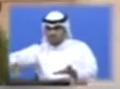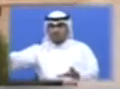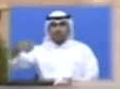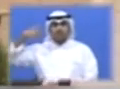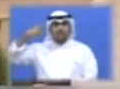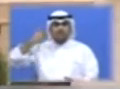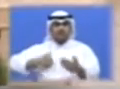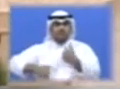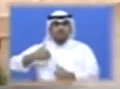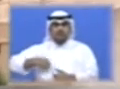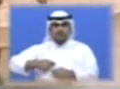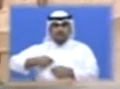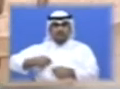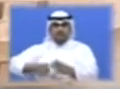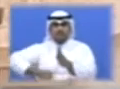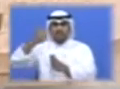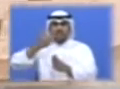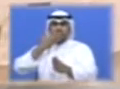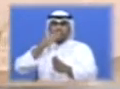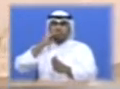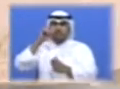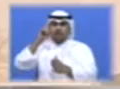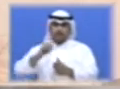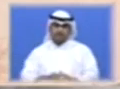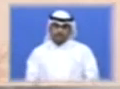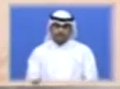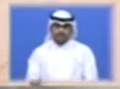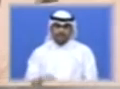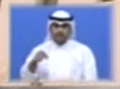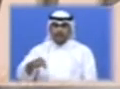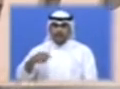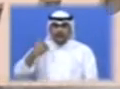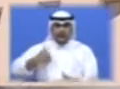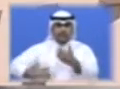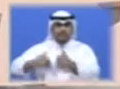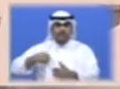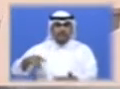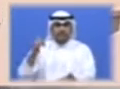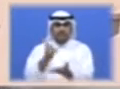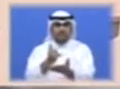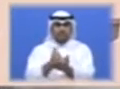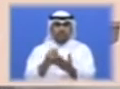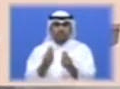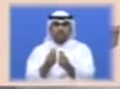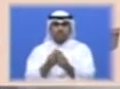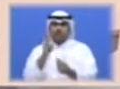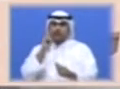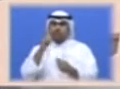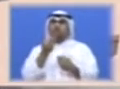لحالته. هذه العملية سارت بمسارات عدة تمثلت بإعادة بناء